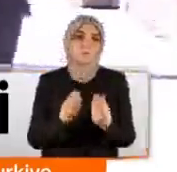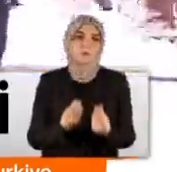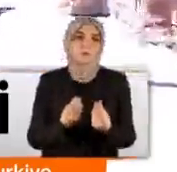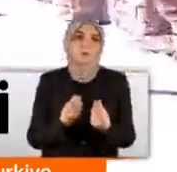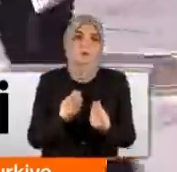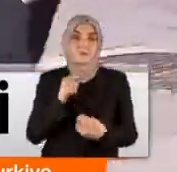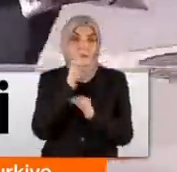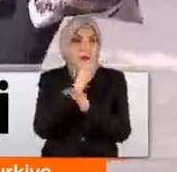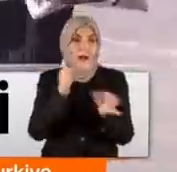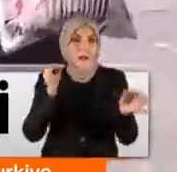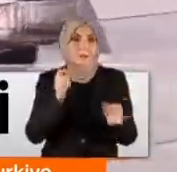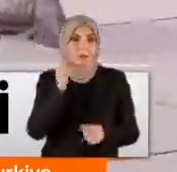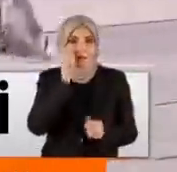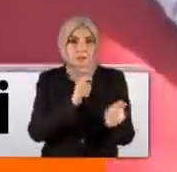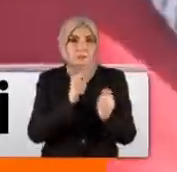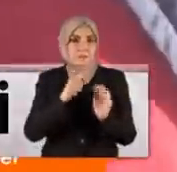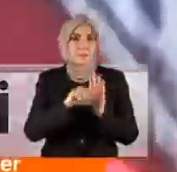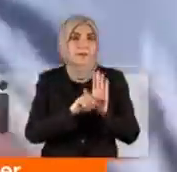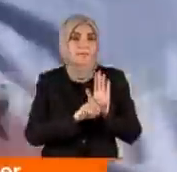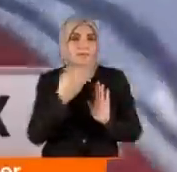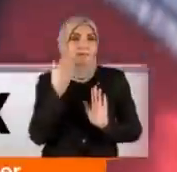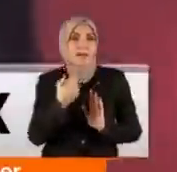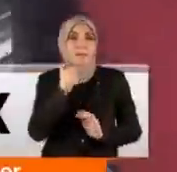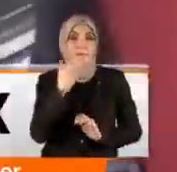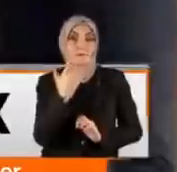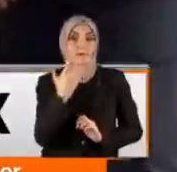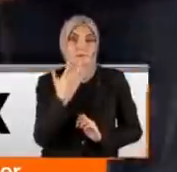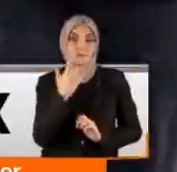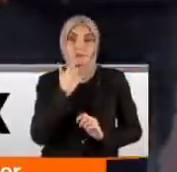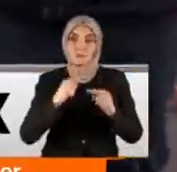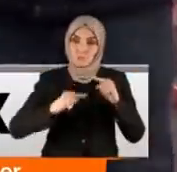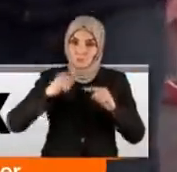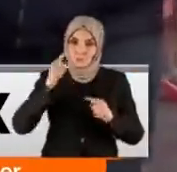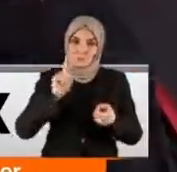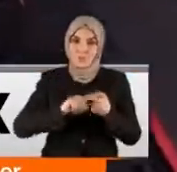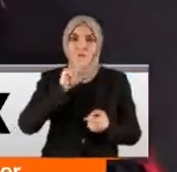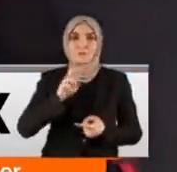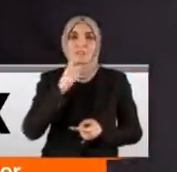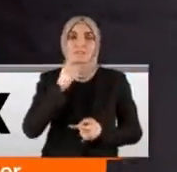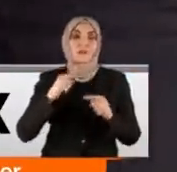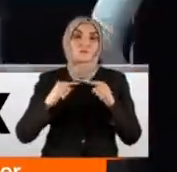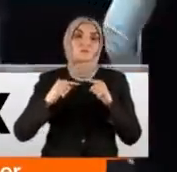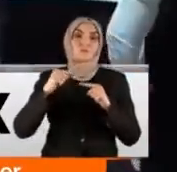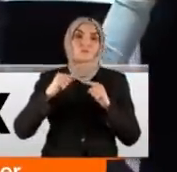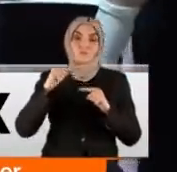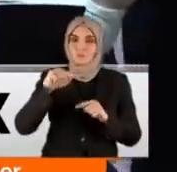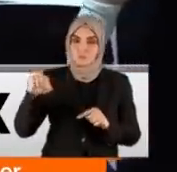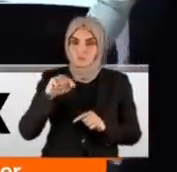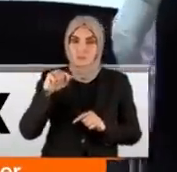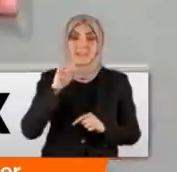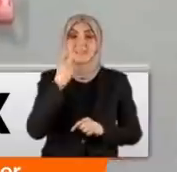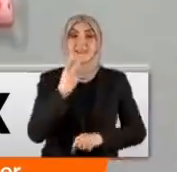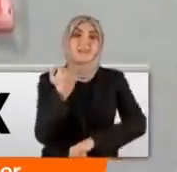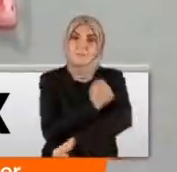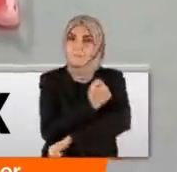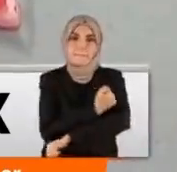dikkat çekici maddesi 65 yaş üstü ve 18 yaş altı ile ilgili. 18 yaş altı ve 2 doz aşı olan 65 yaş